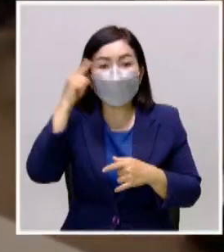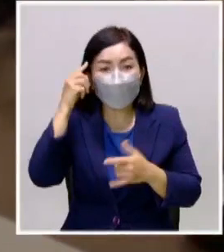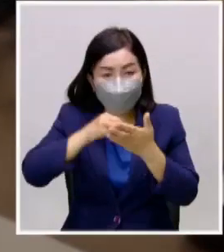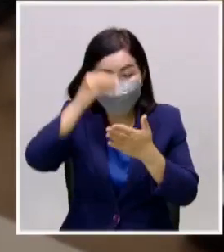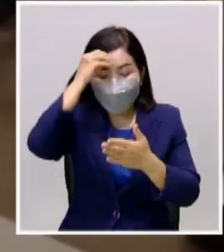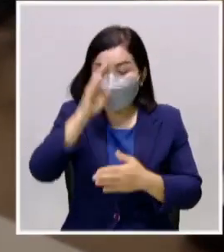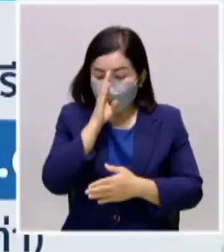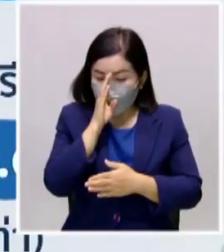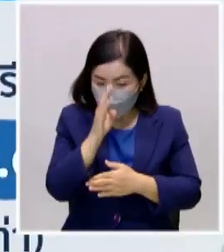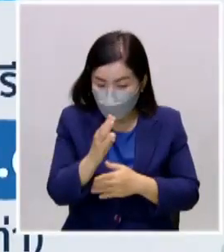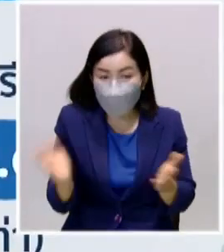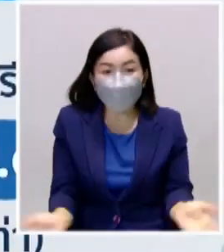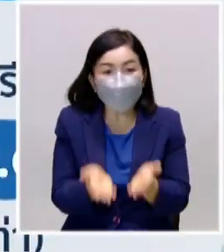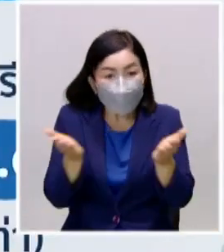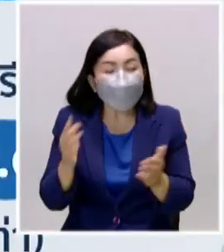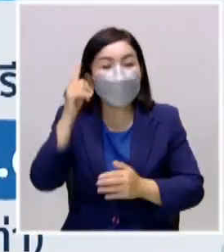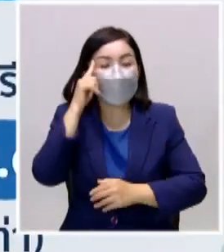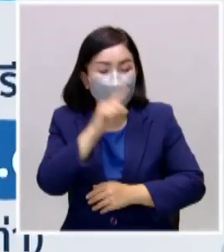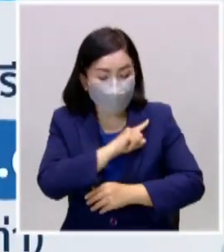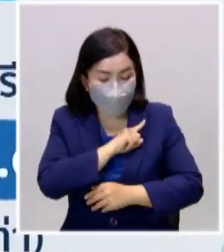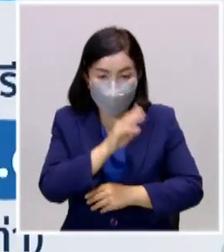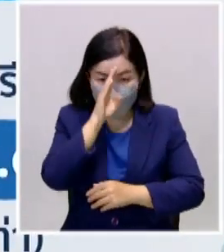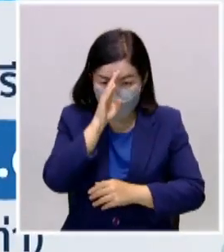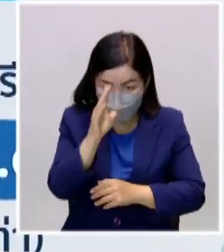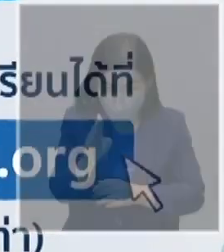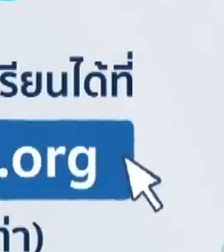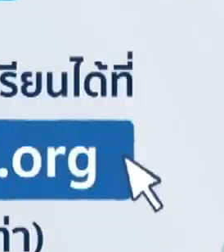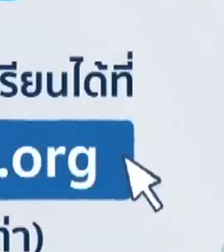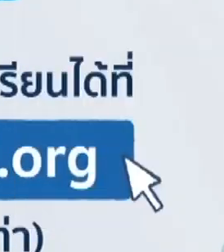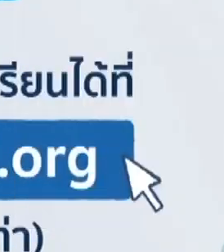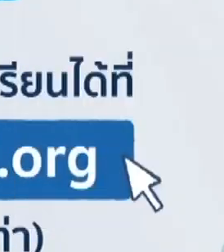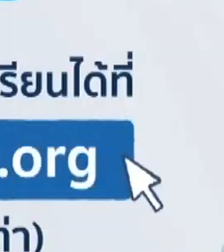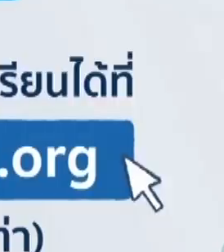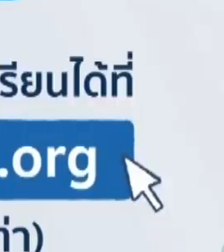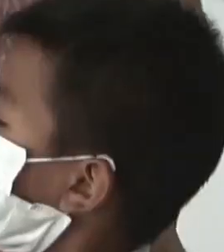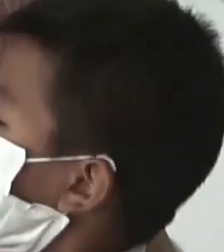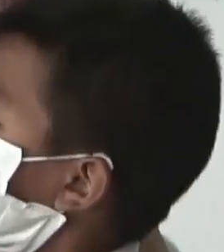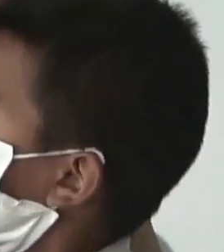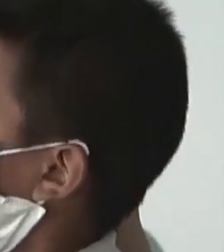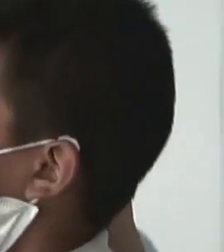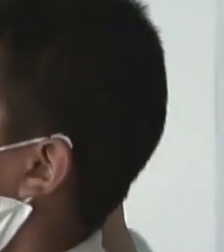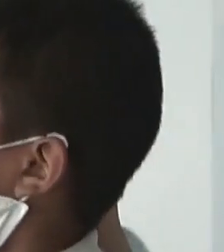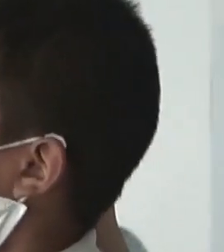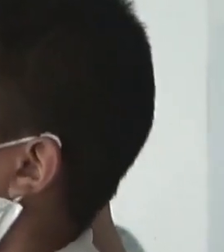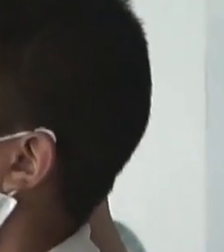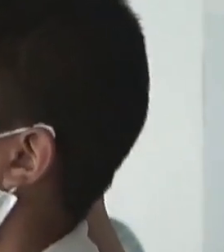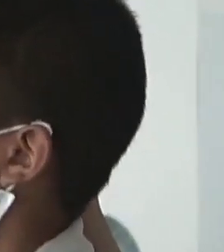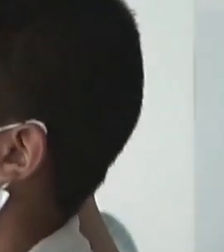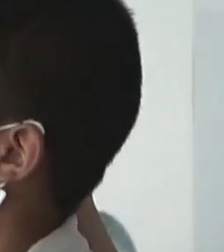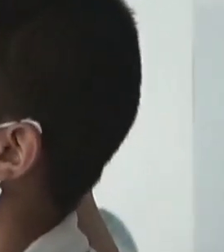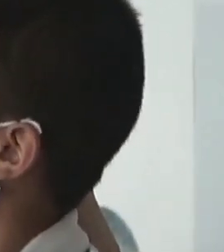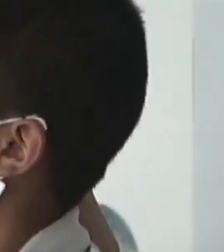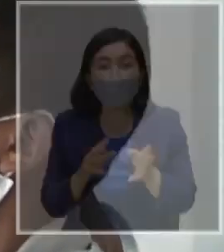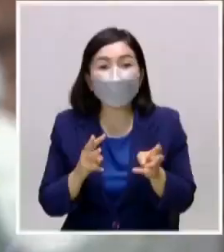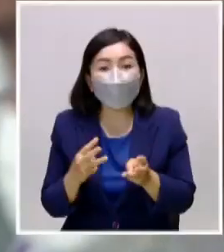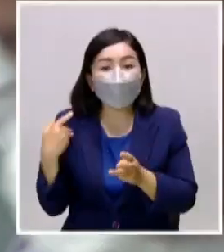ED ส่งเสริมเยาวชนให้มีคุณธรรมจริยธรรมและทักษะที่เอื้อต่อการเปลี่ยนแปลงของสังคมเพื่อนำไปสู่การ